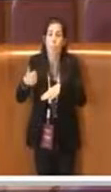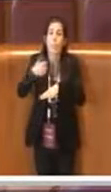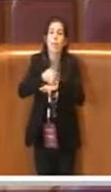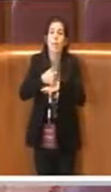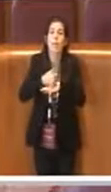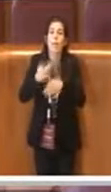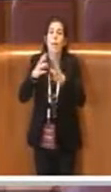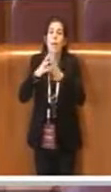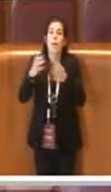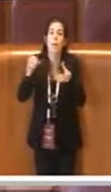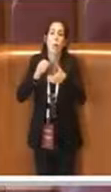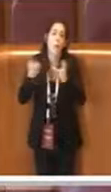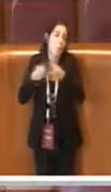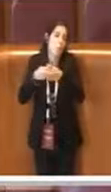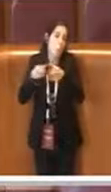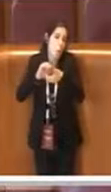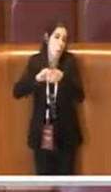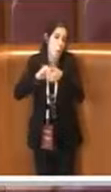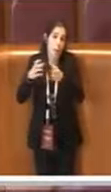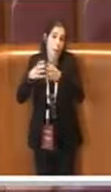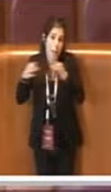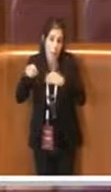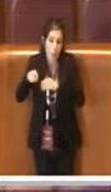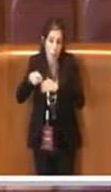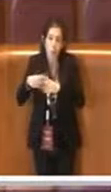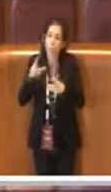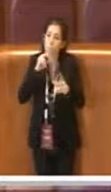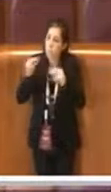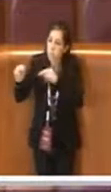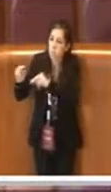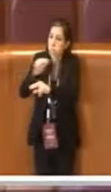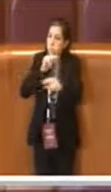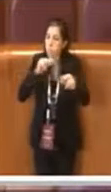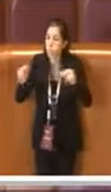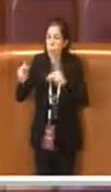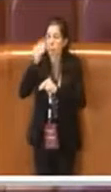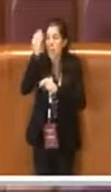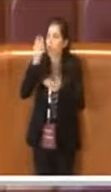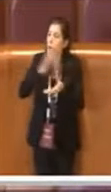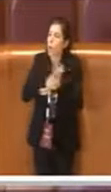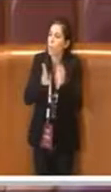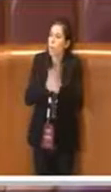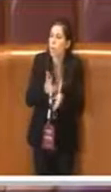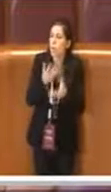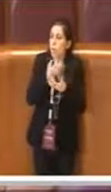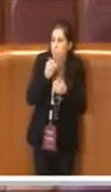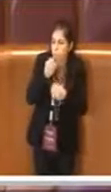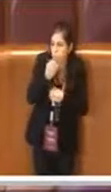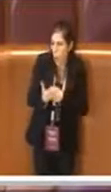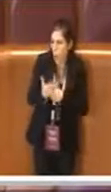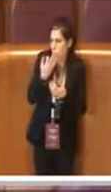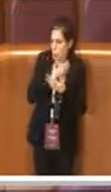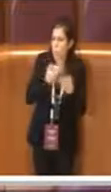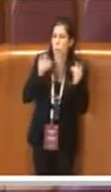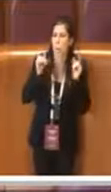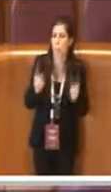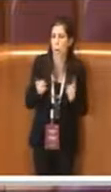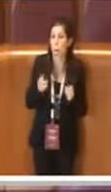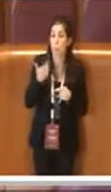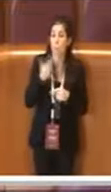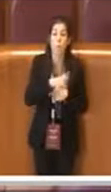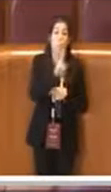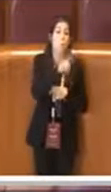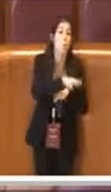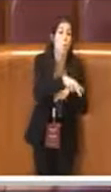nel dettaglio di quale dovesse essere una sana convenzione, poiché la convenzione che era stata stipulata, ripeto, nel 2002 dal Comune di Roma